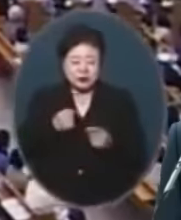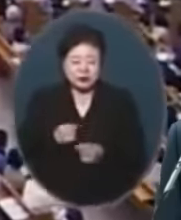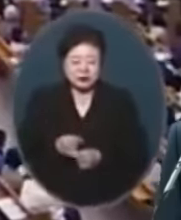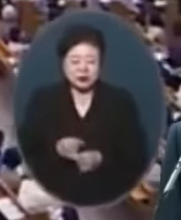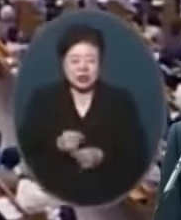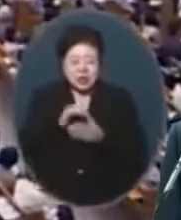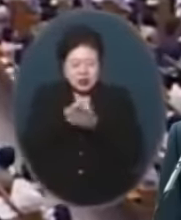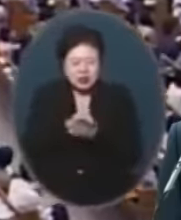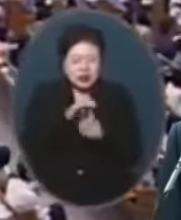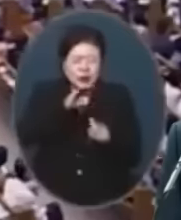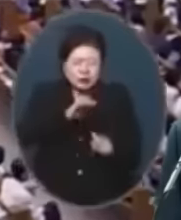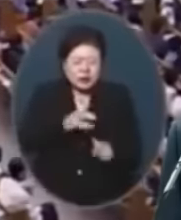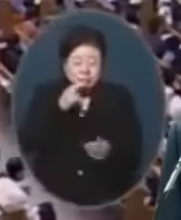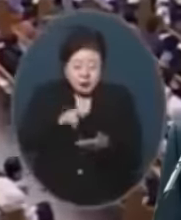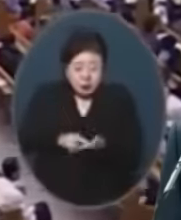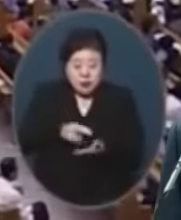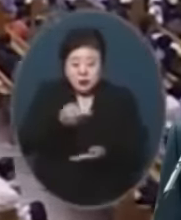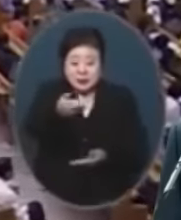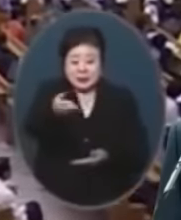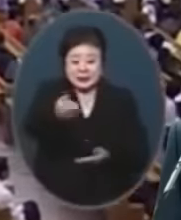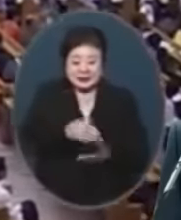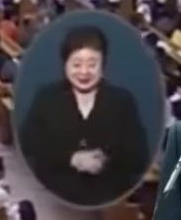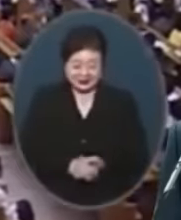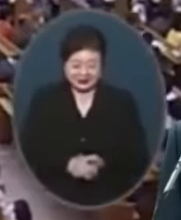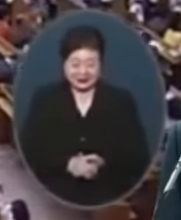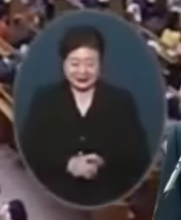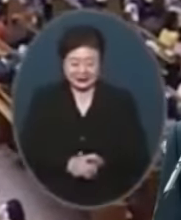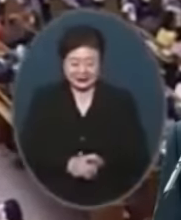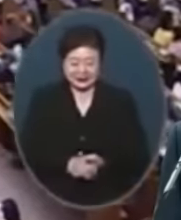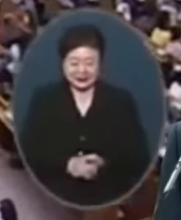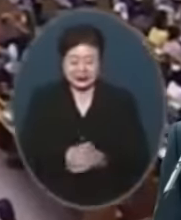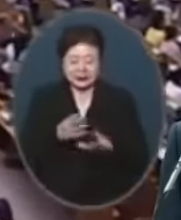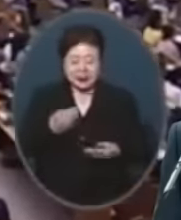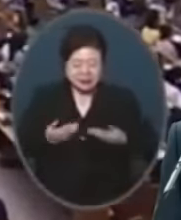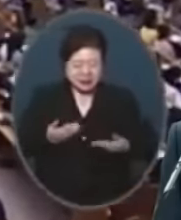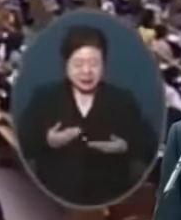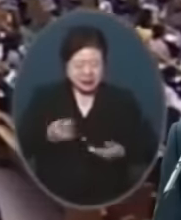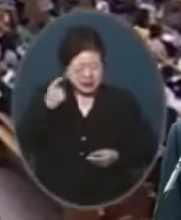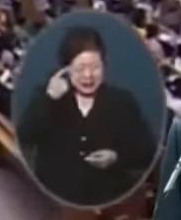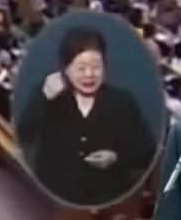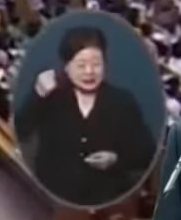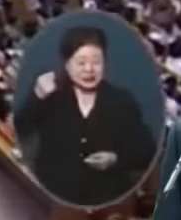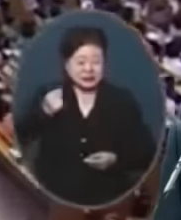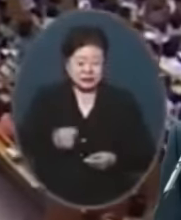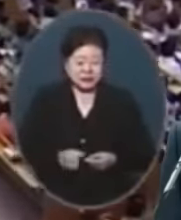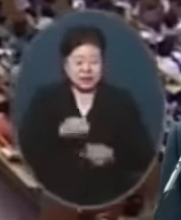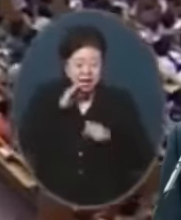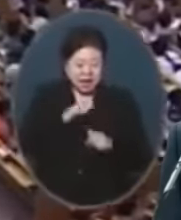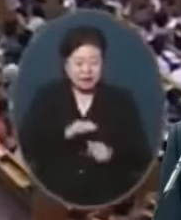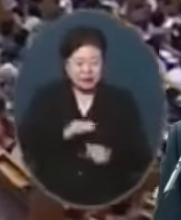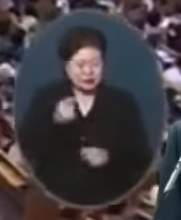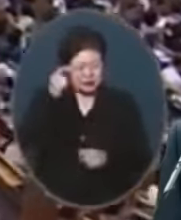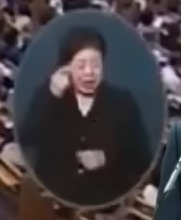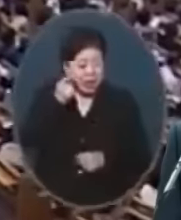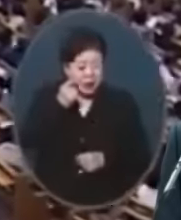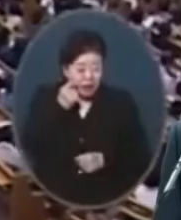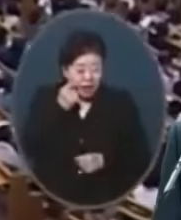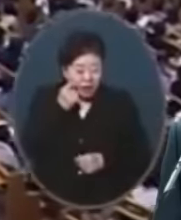해달라고 편지를 보냈어요. 제가 많이 바쁠 거라 생각해서 안수기도는 생각지